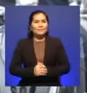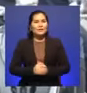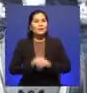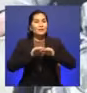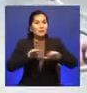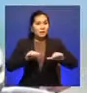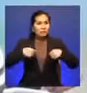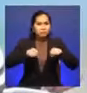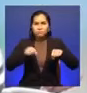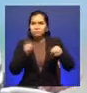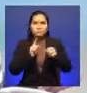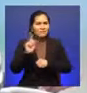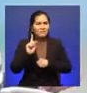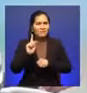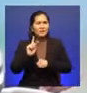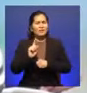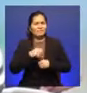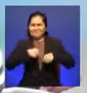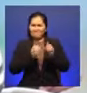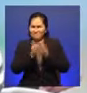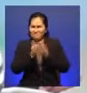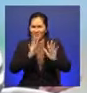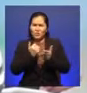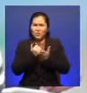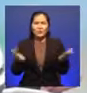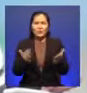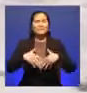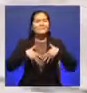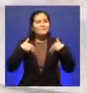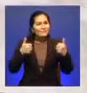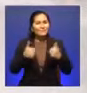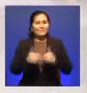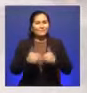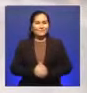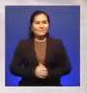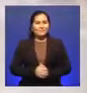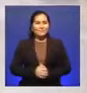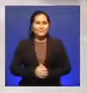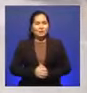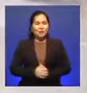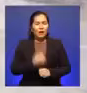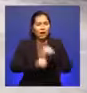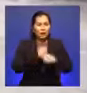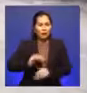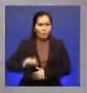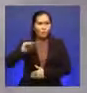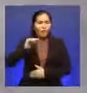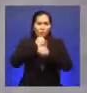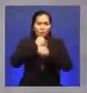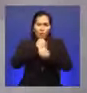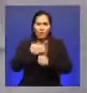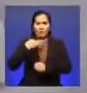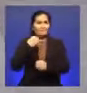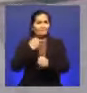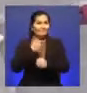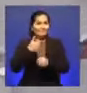ไปซิ่งที่ไหนกันครับนี่ ไม่ได้ไปซิ่งจะไปสร้างความสุขค่ะ ไม่ว่าจะวัยไหนก็เป็นจิตอาสาได้น้องๆก